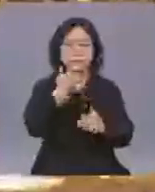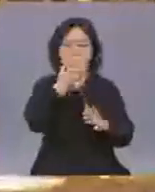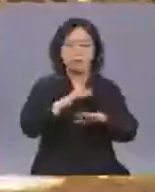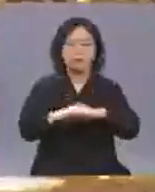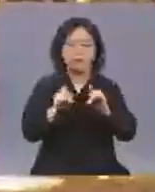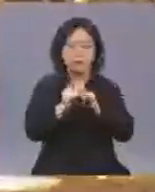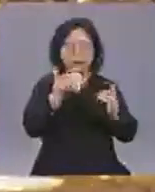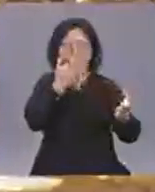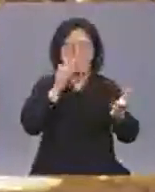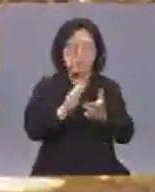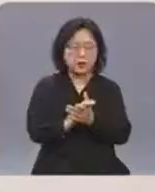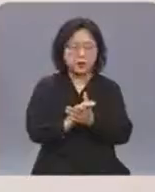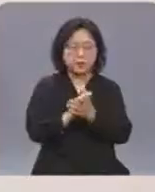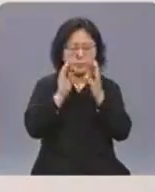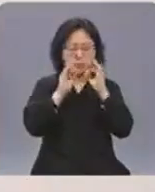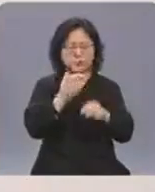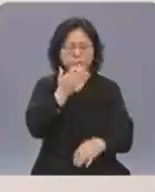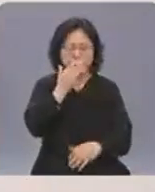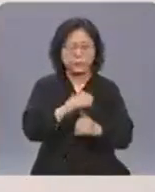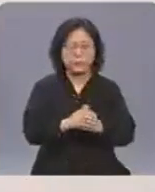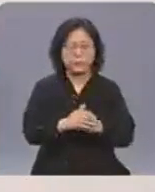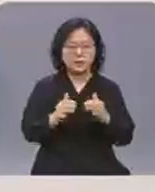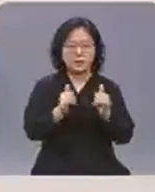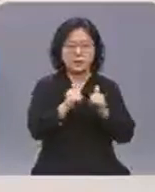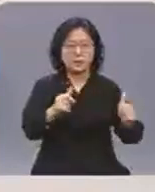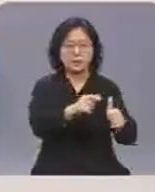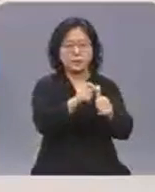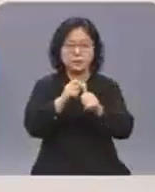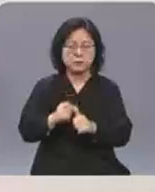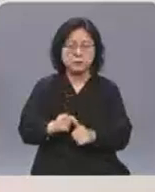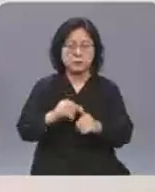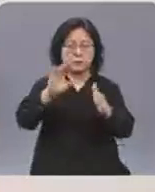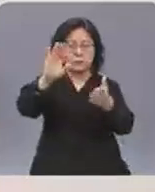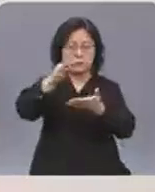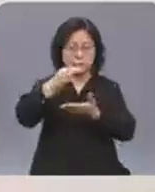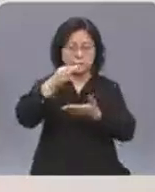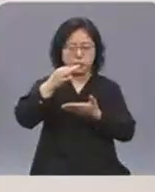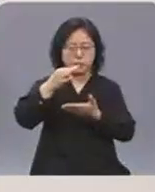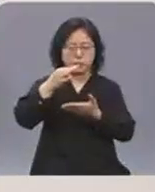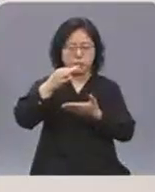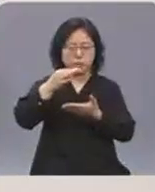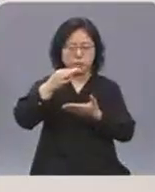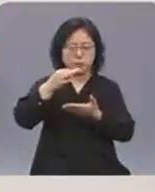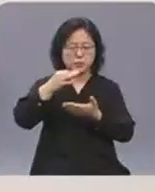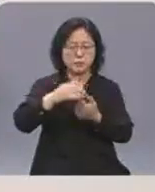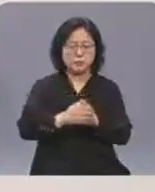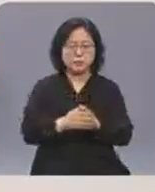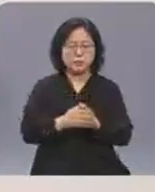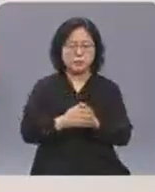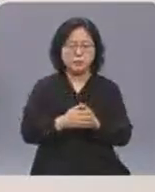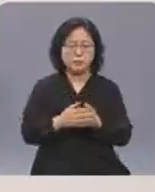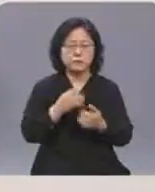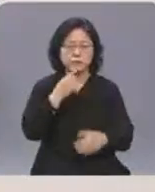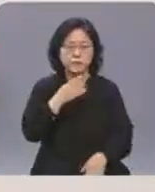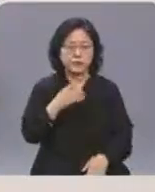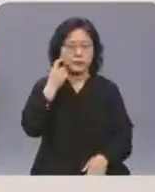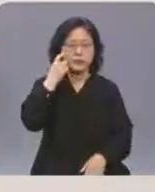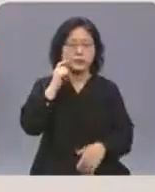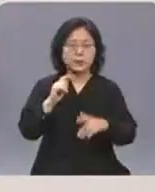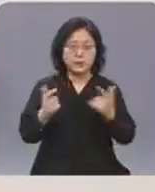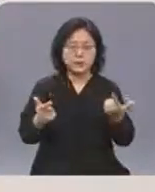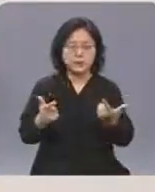담아보로 비춰질 수도 있습니다 인력 수급에 대해서 인건비 인건비 차원으로만 아니라